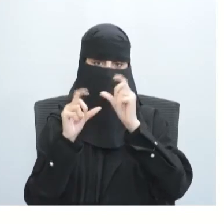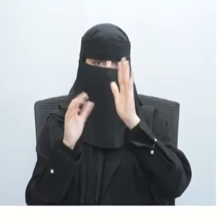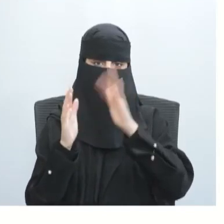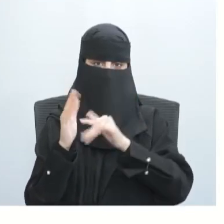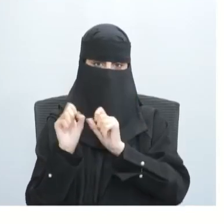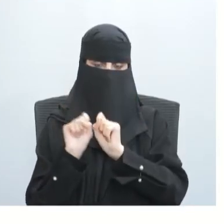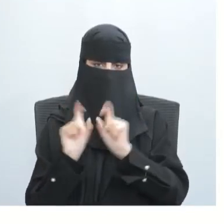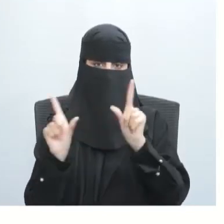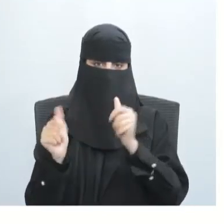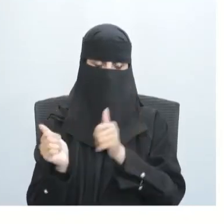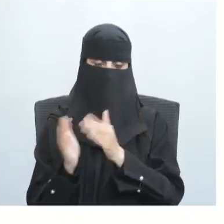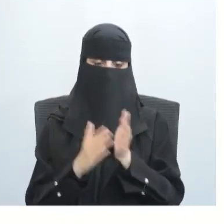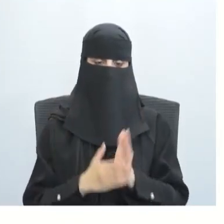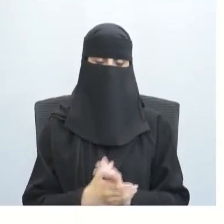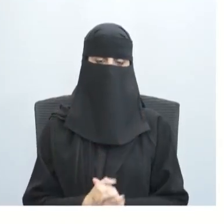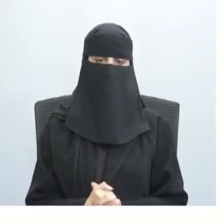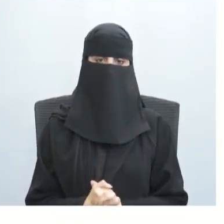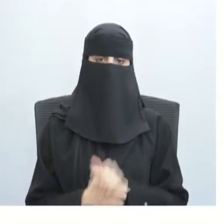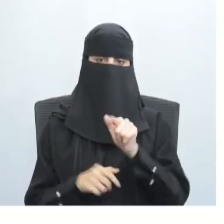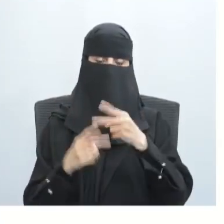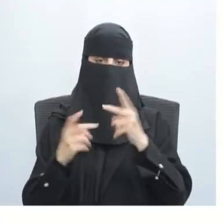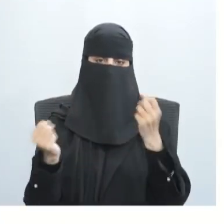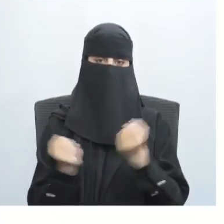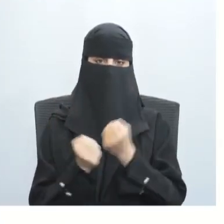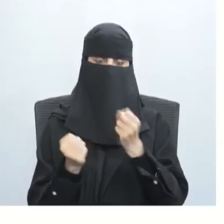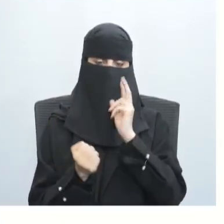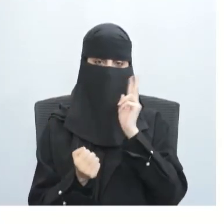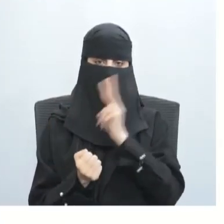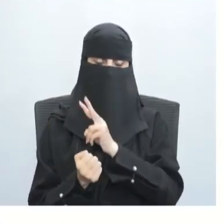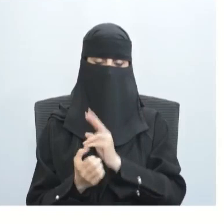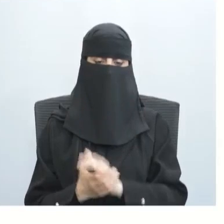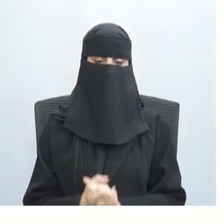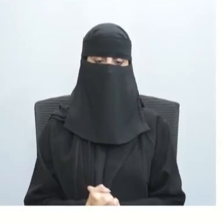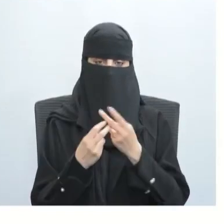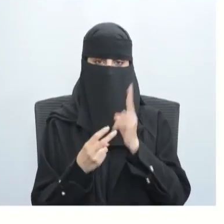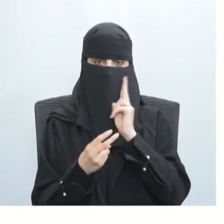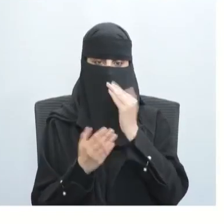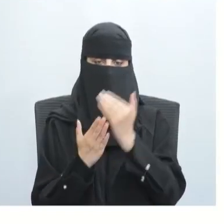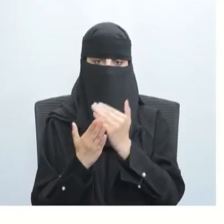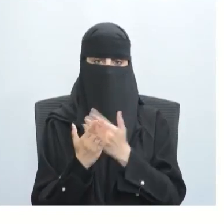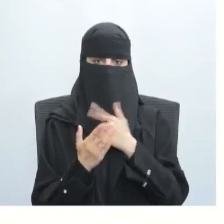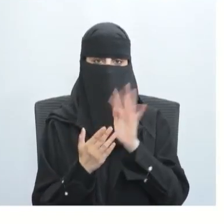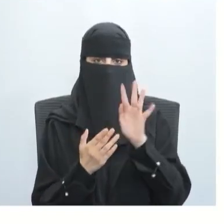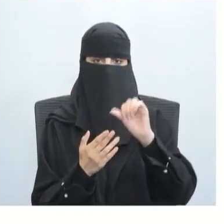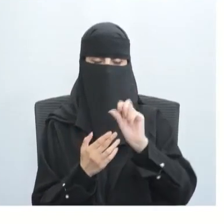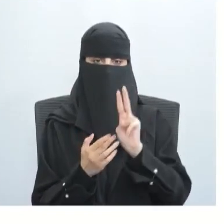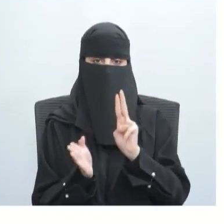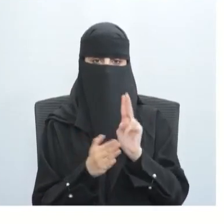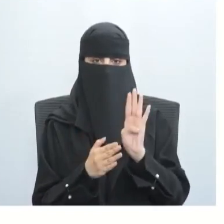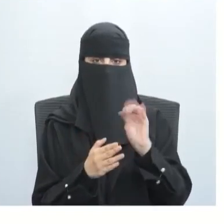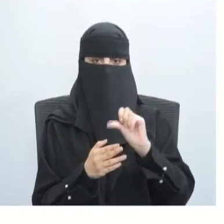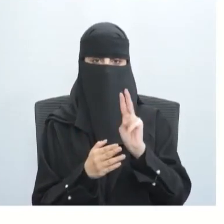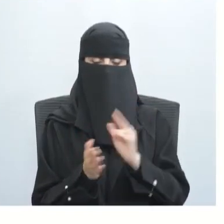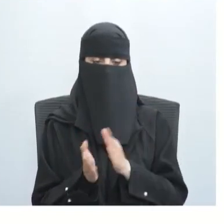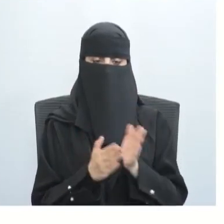سيتم حذف المحدد مباشره تطبيق عملي لبرنامج شوت كت